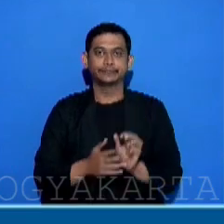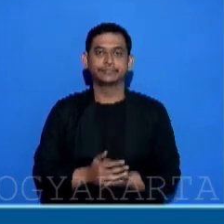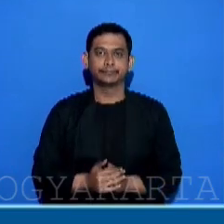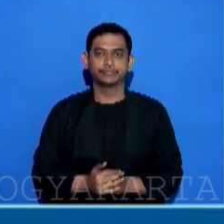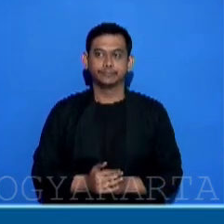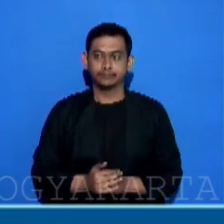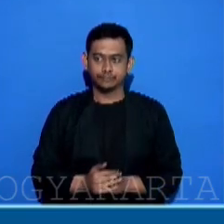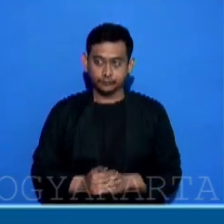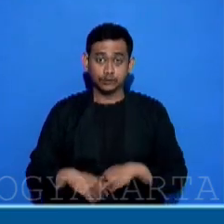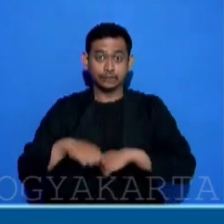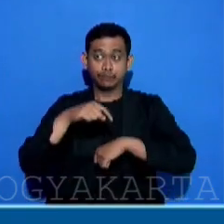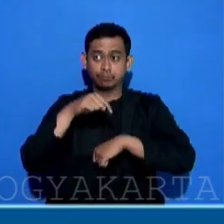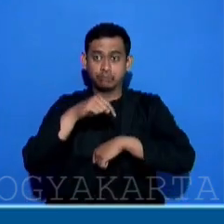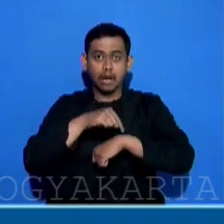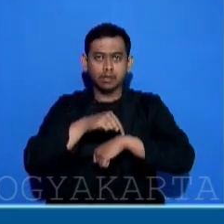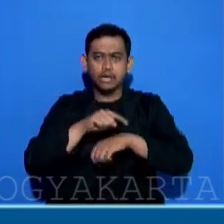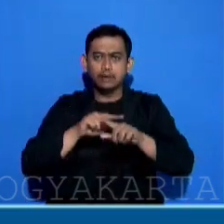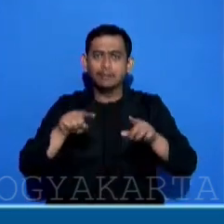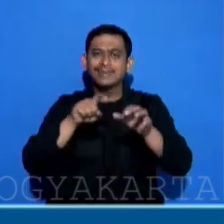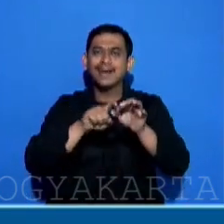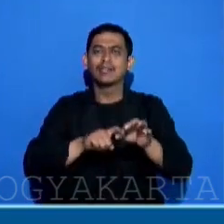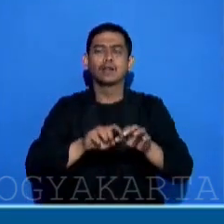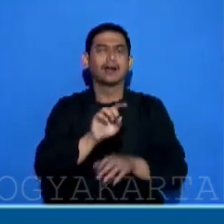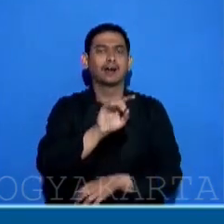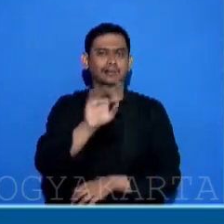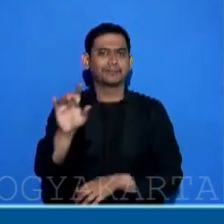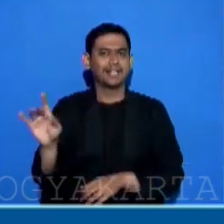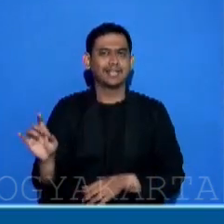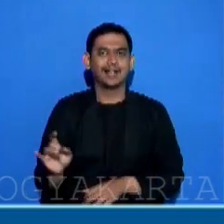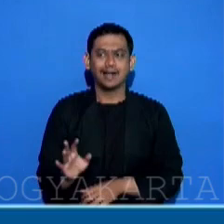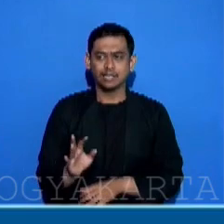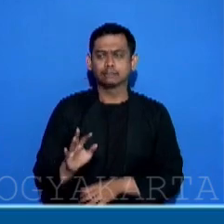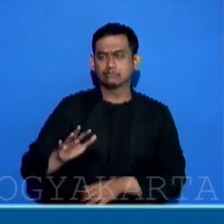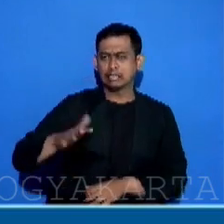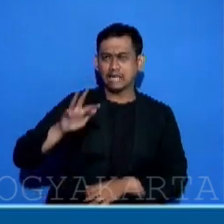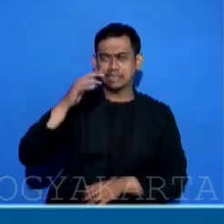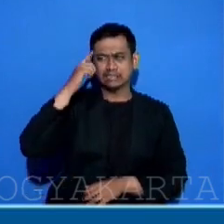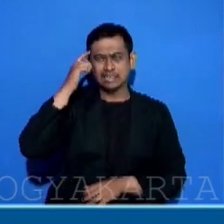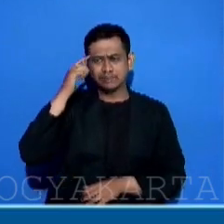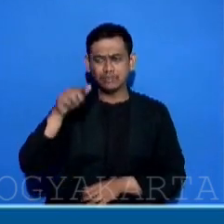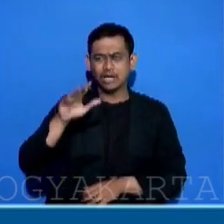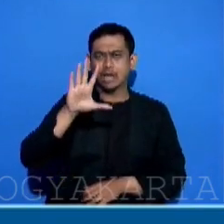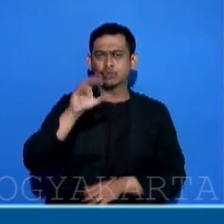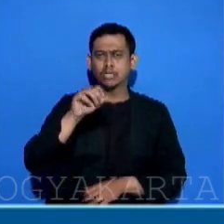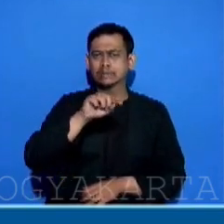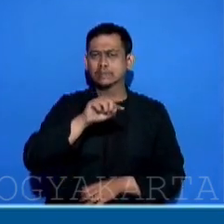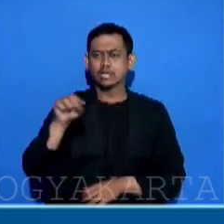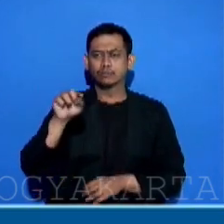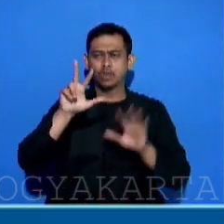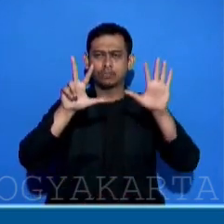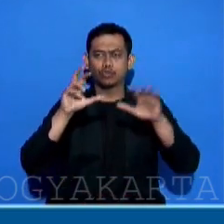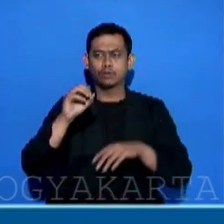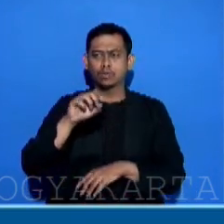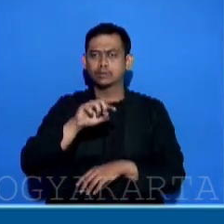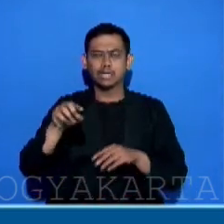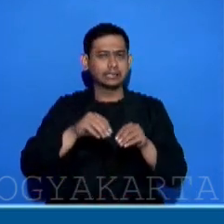benten-benten gumantung kalian jinisipun ananging raden-raden nganci umur se gangsal dumugi se dinten Wiwit mso